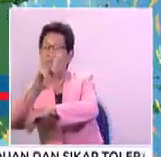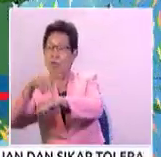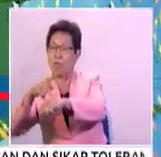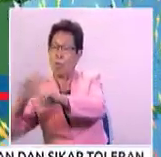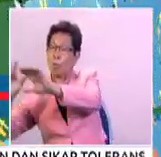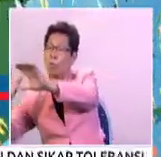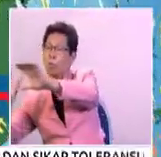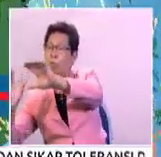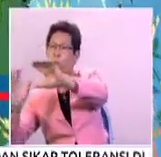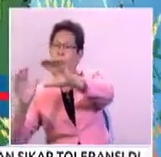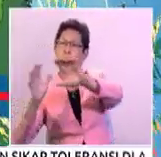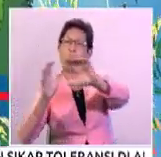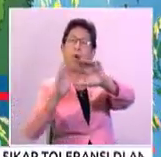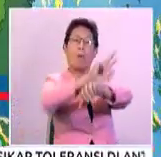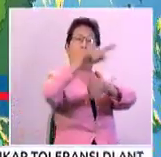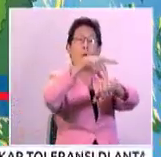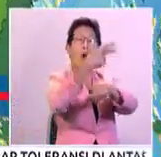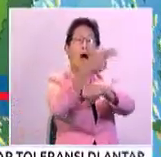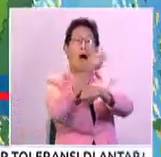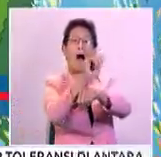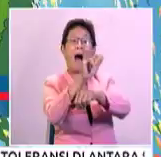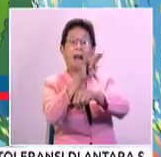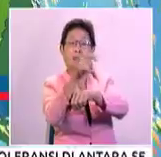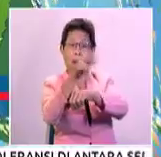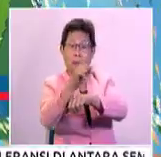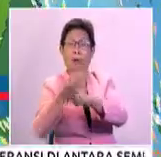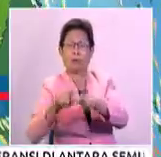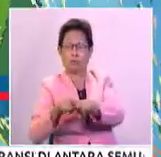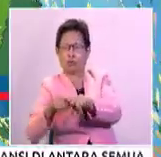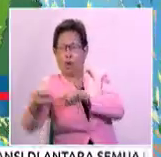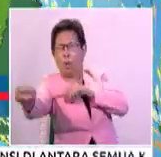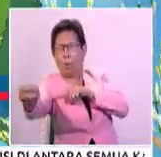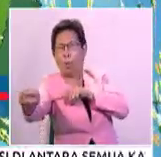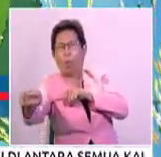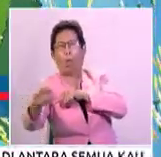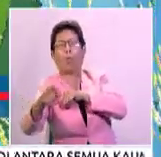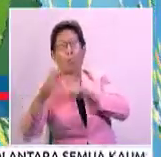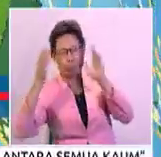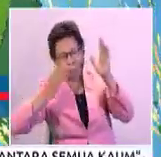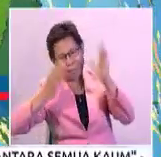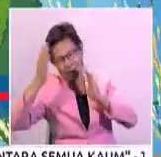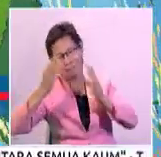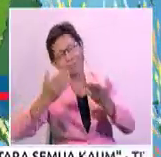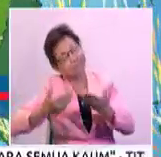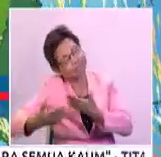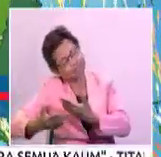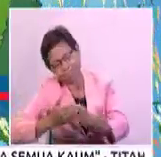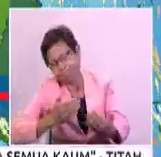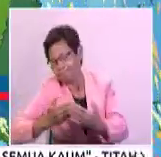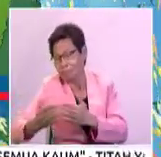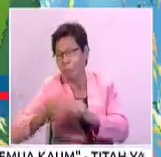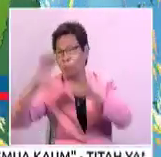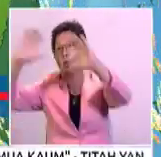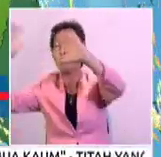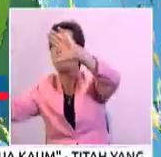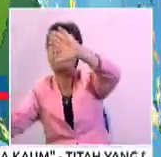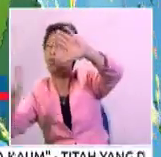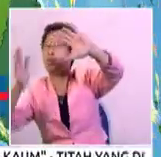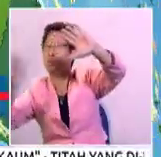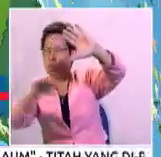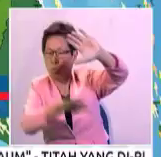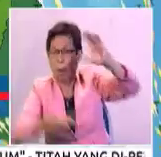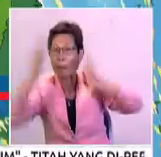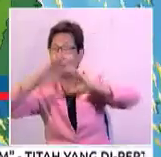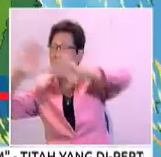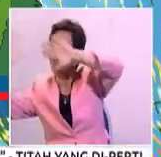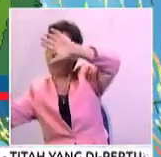arah Kepulauan Hainan dan ianya semakin menjauhi rantau negara kita. Walau bagaimanapun, ianya telah mempengaruhi corak tiupan angin di rantau